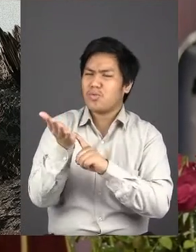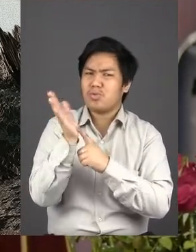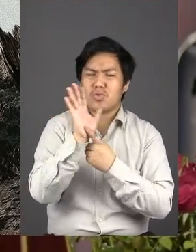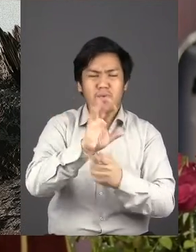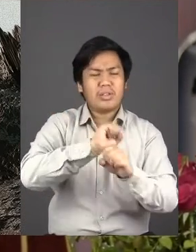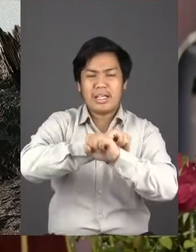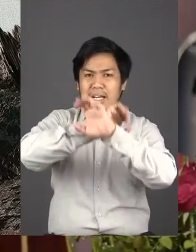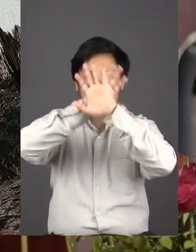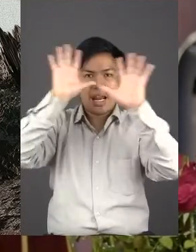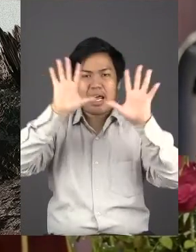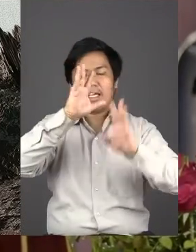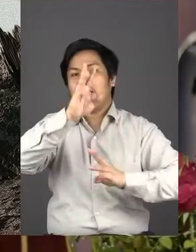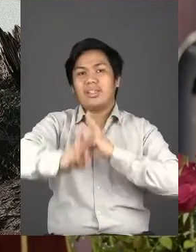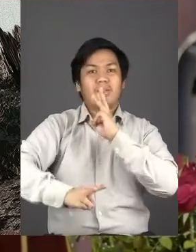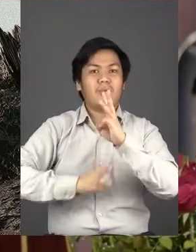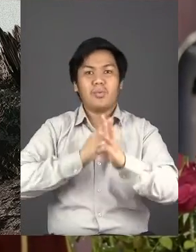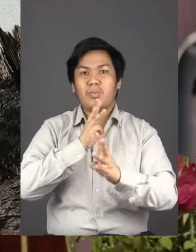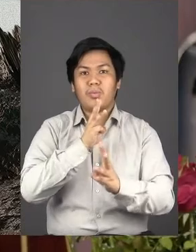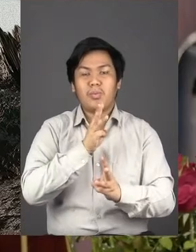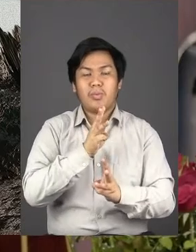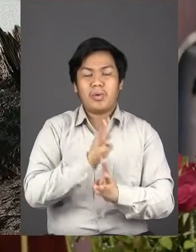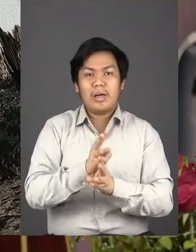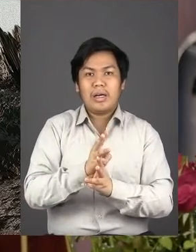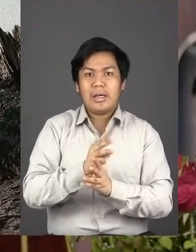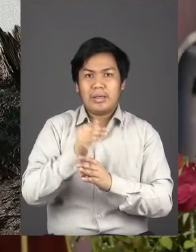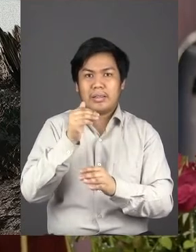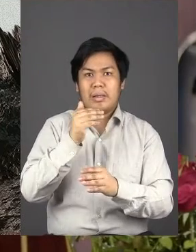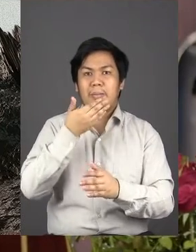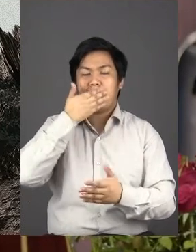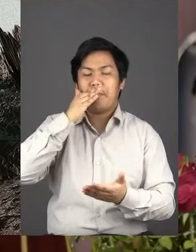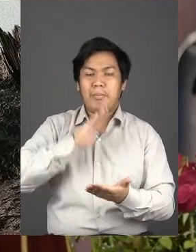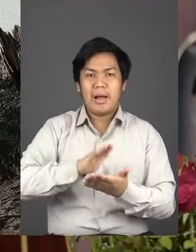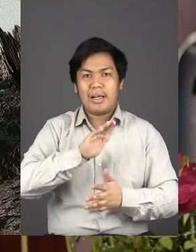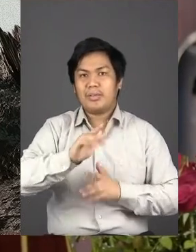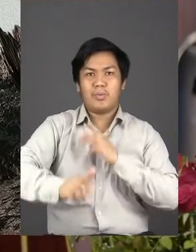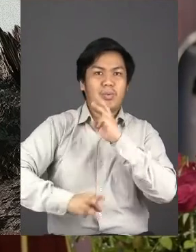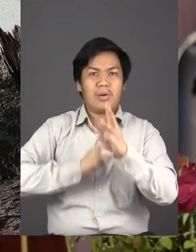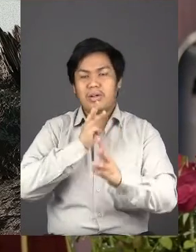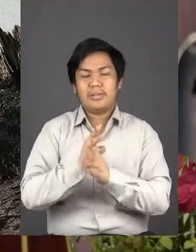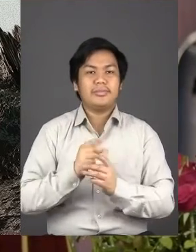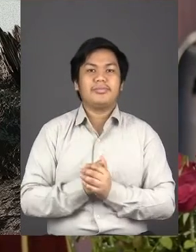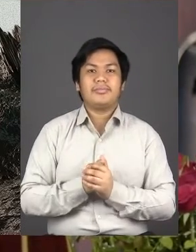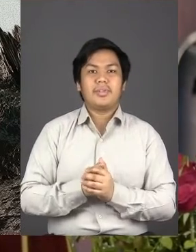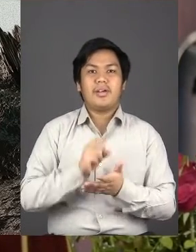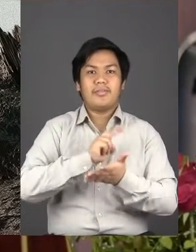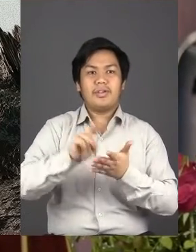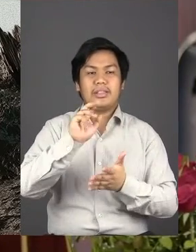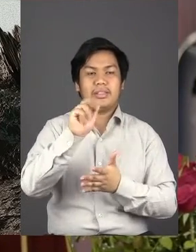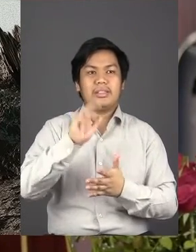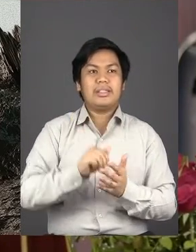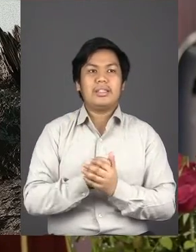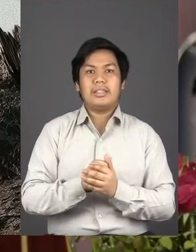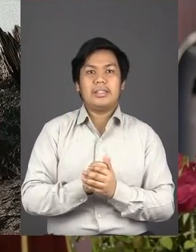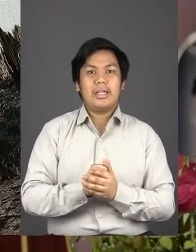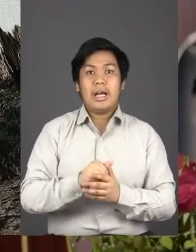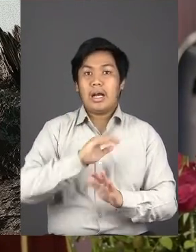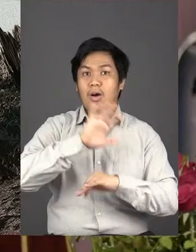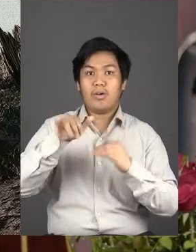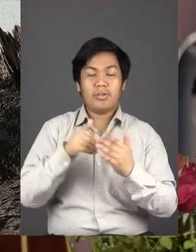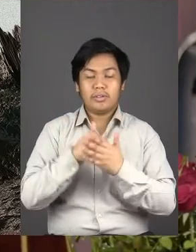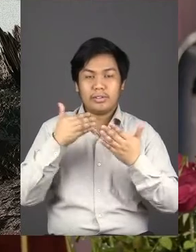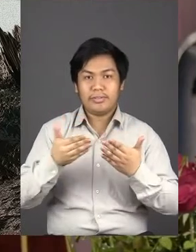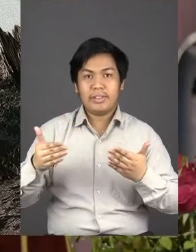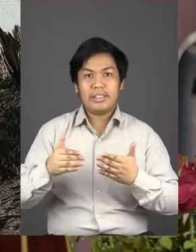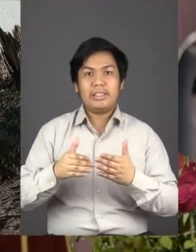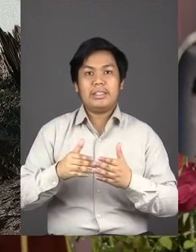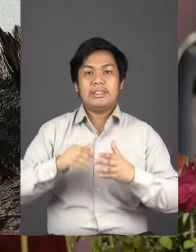lights in the world that is a crooked and wicked generation. Sabi sa verse 13, but when anything is exposed by the light, it